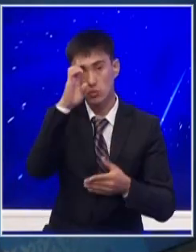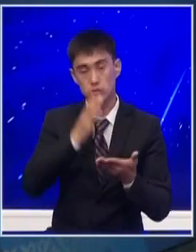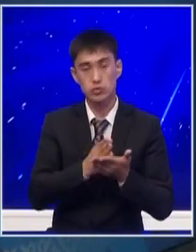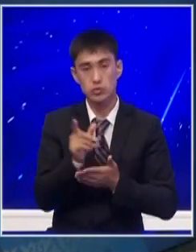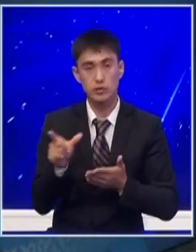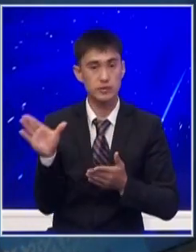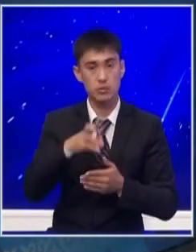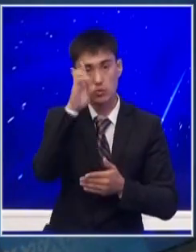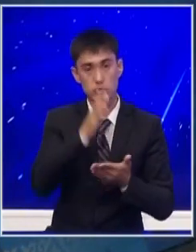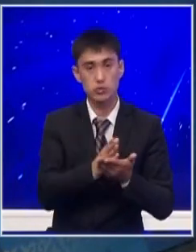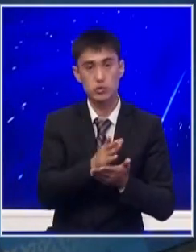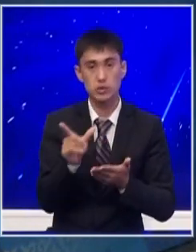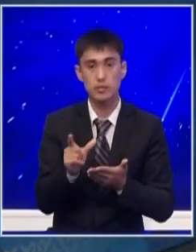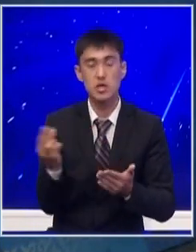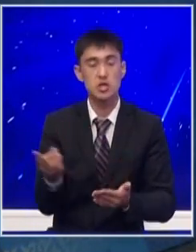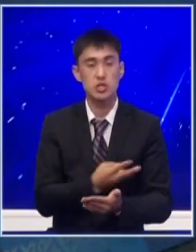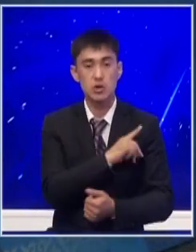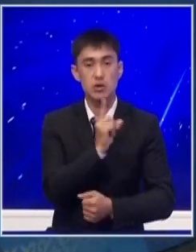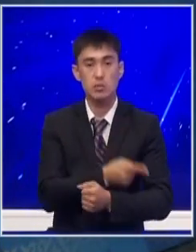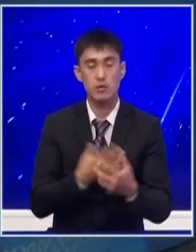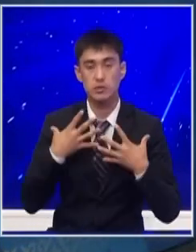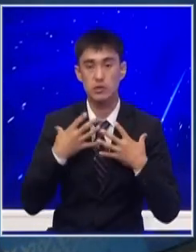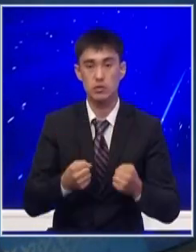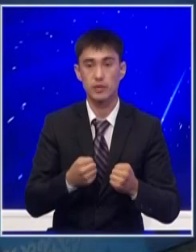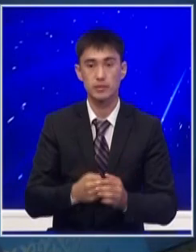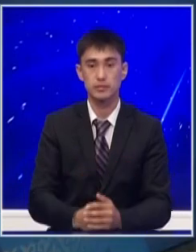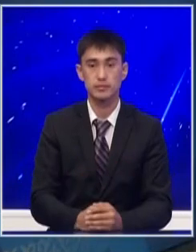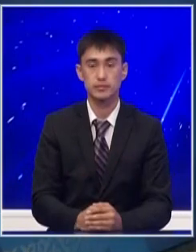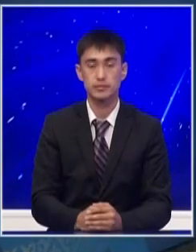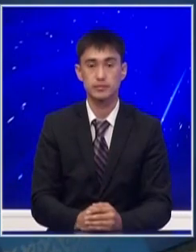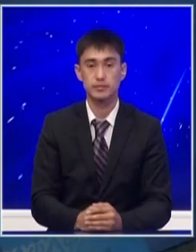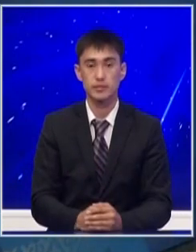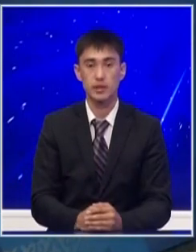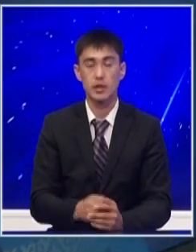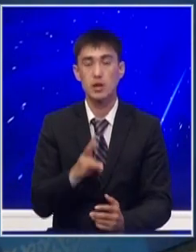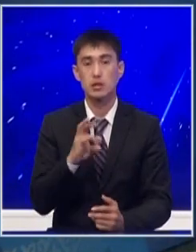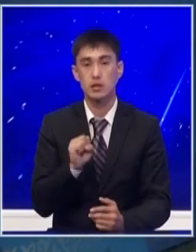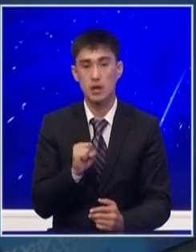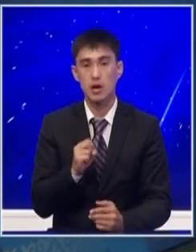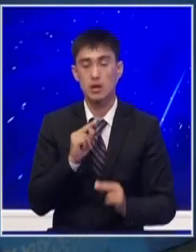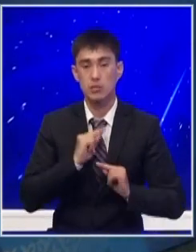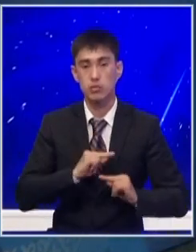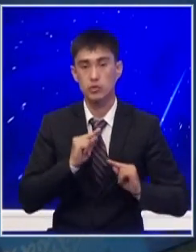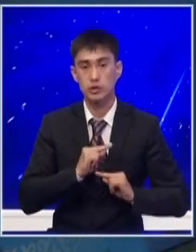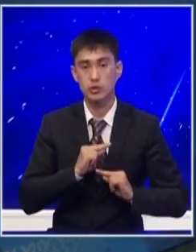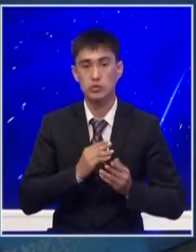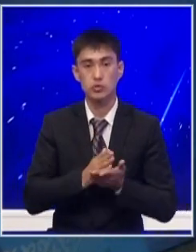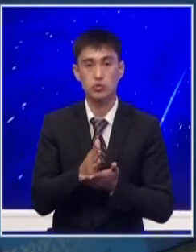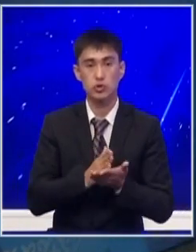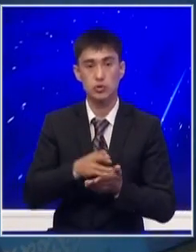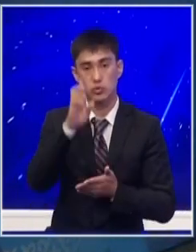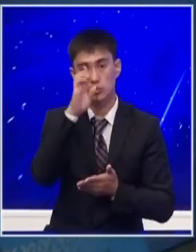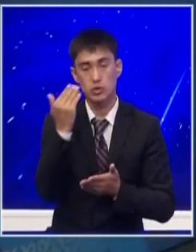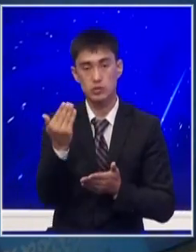служащих всем государственным служащим я желаю крепкого здоровья на работе, служению